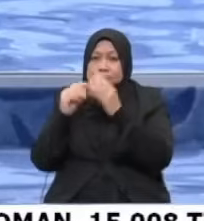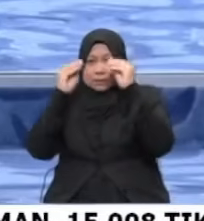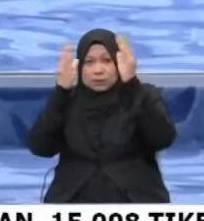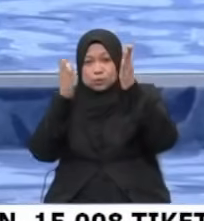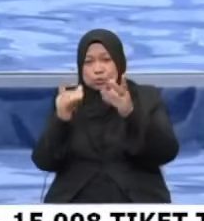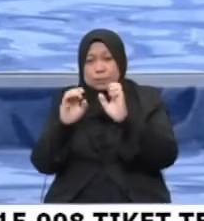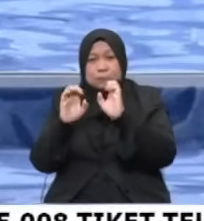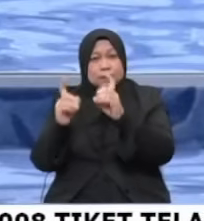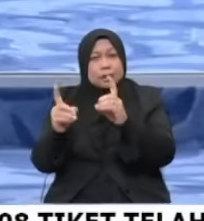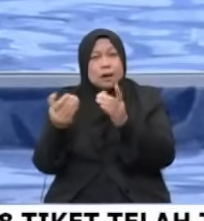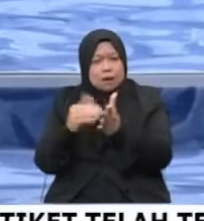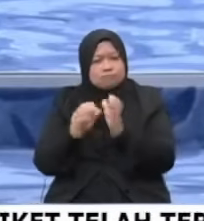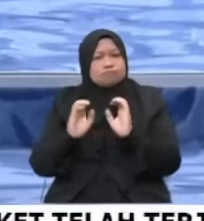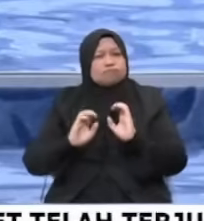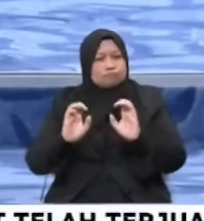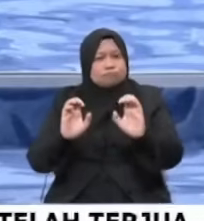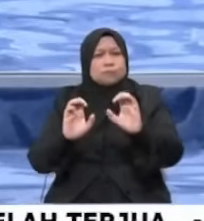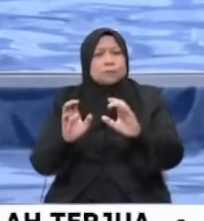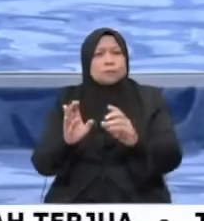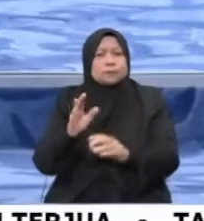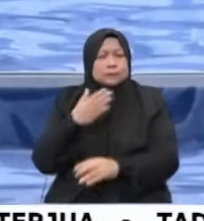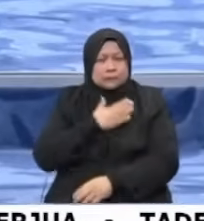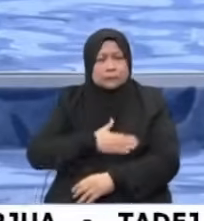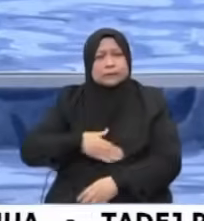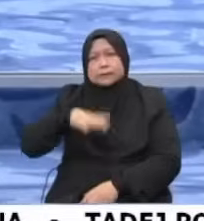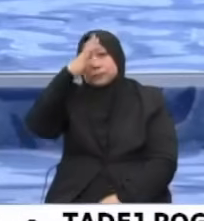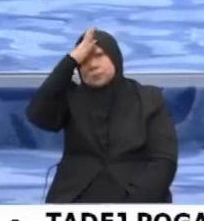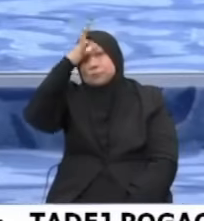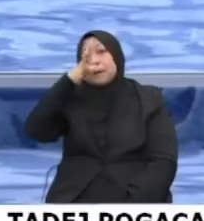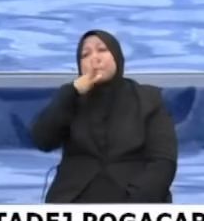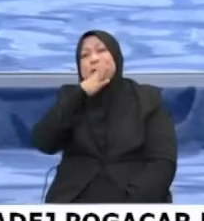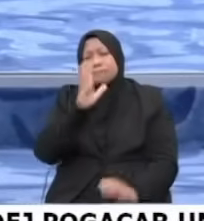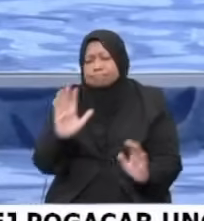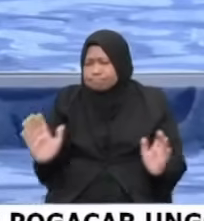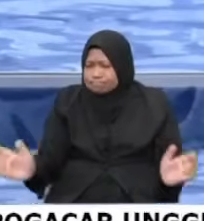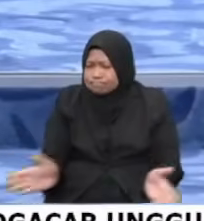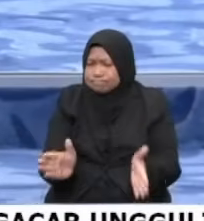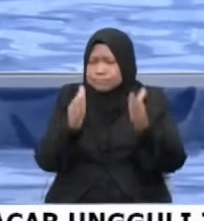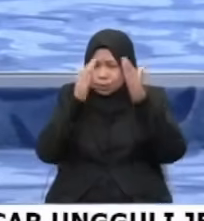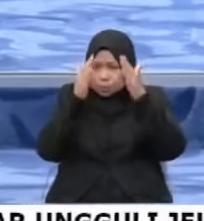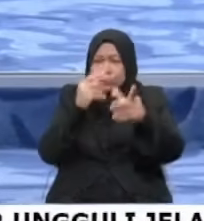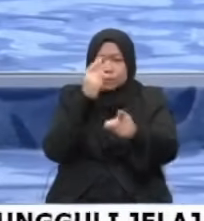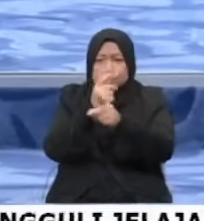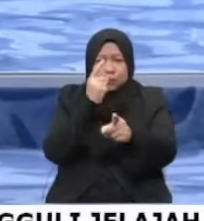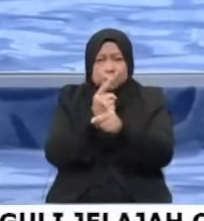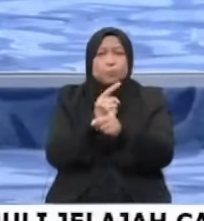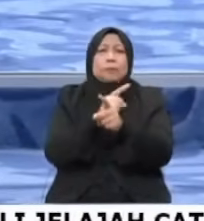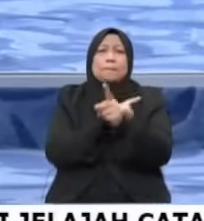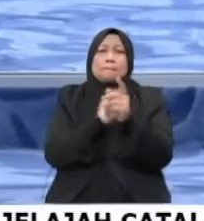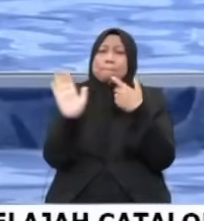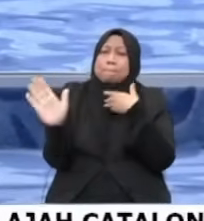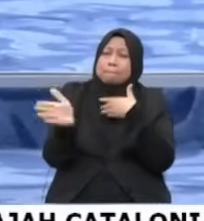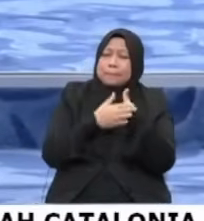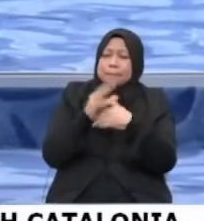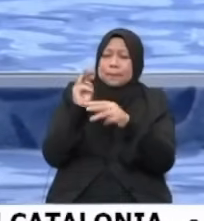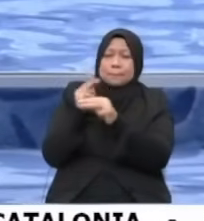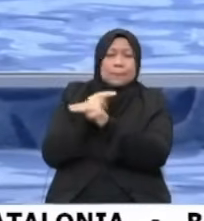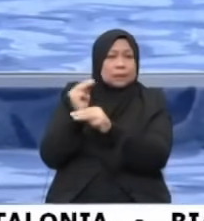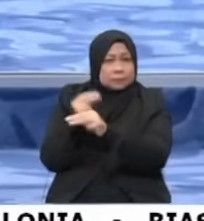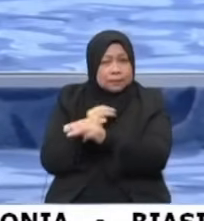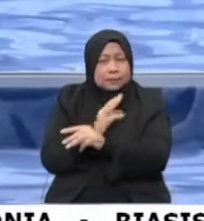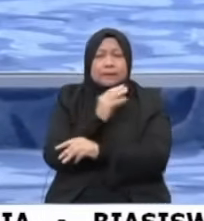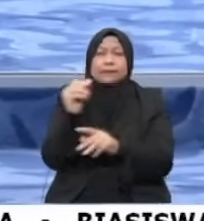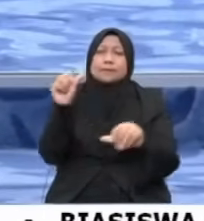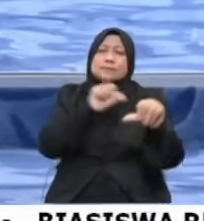lain untuk menggesa ibu Bapa memberikan tumpuan semula kepada Matematik